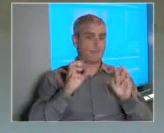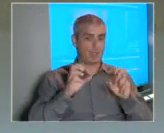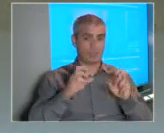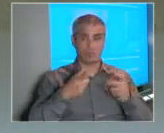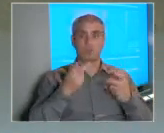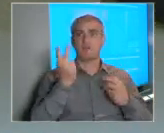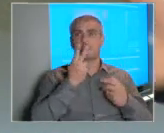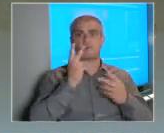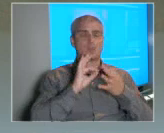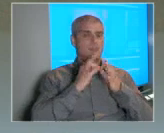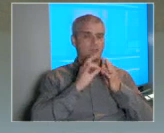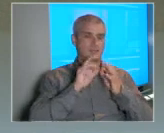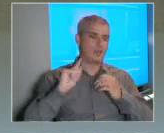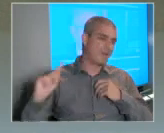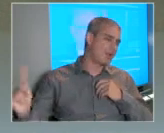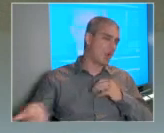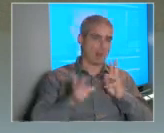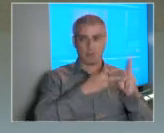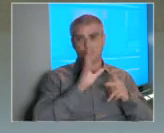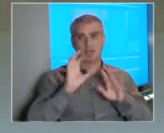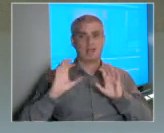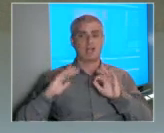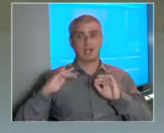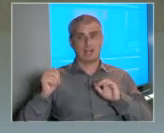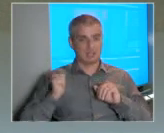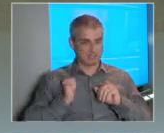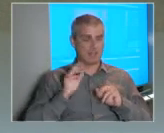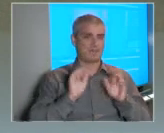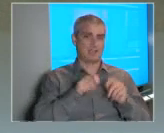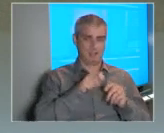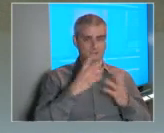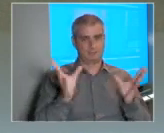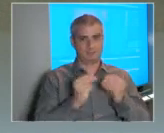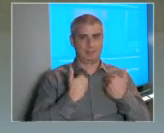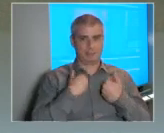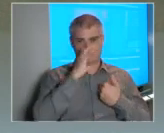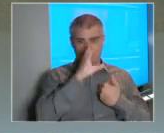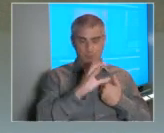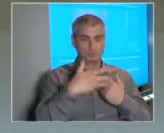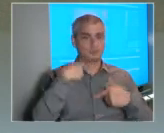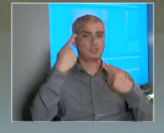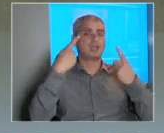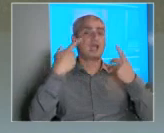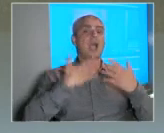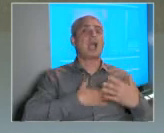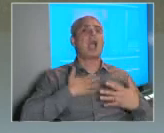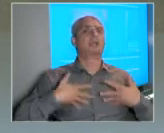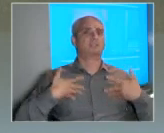בגלי צהל, וכמובן בדיגיטל, בכל הפלטפורמות של גלי צהל וערוץ כנסת. אתם מוזמנים להיות איתנו. שיהיה